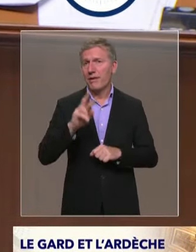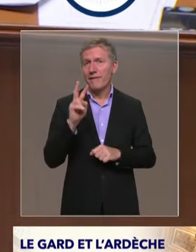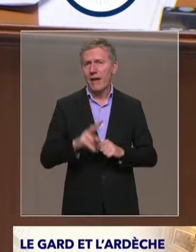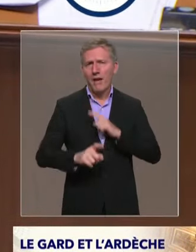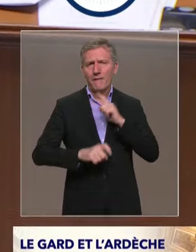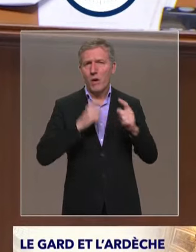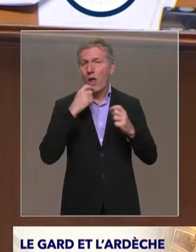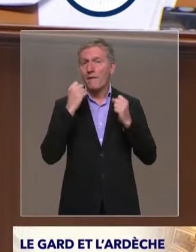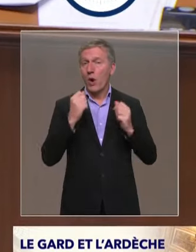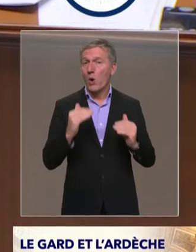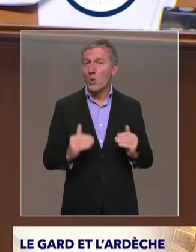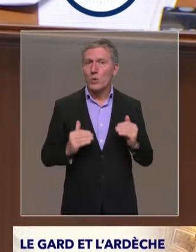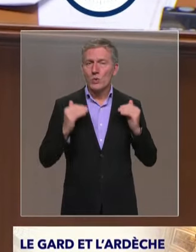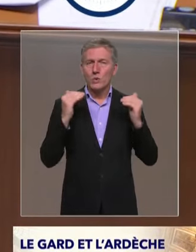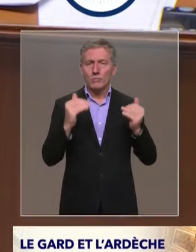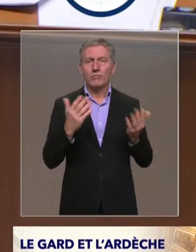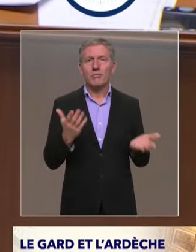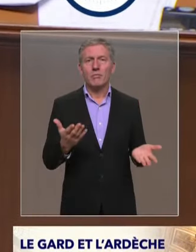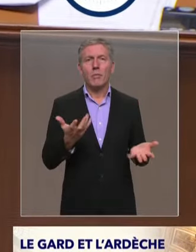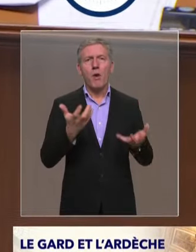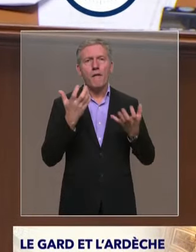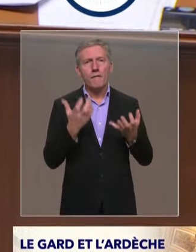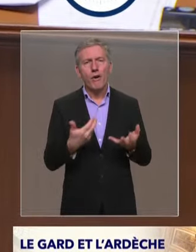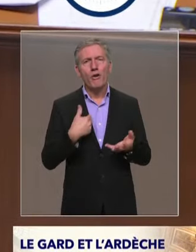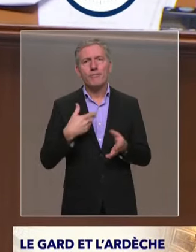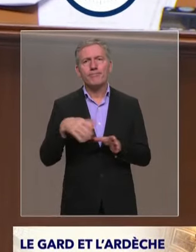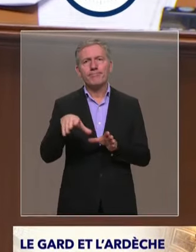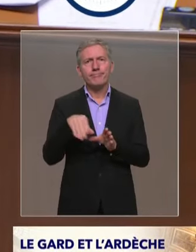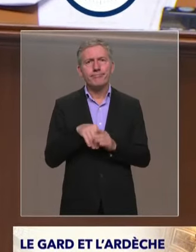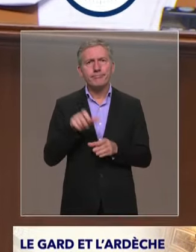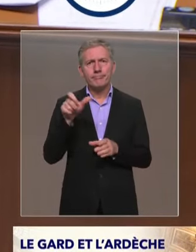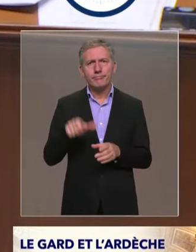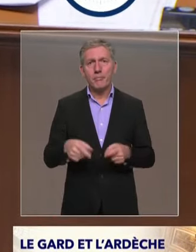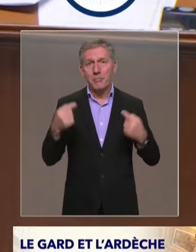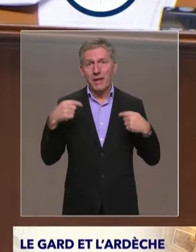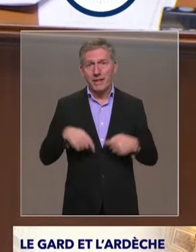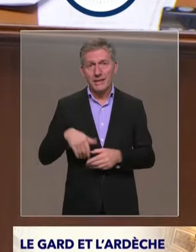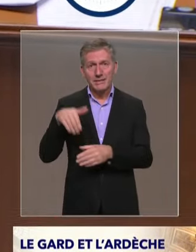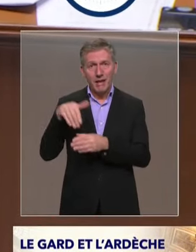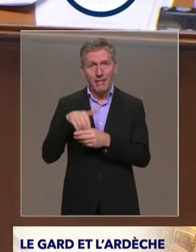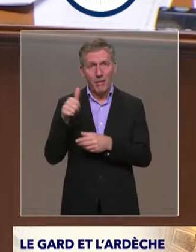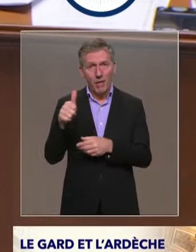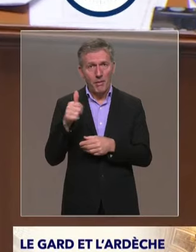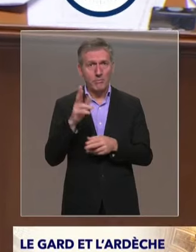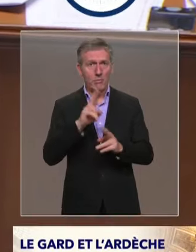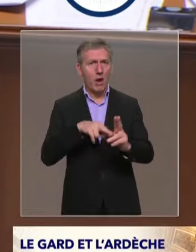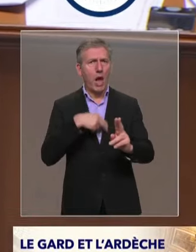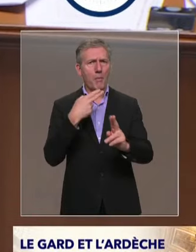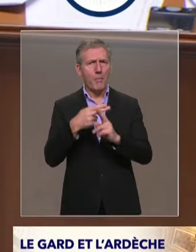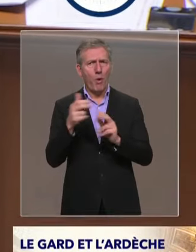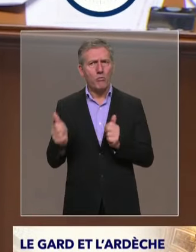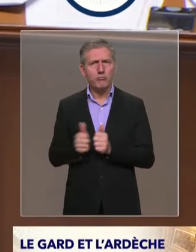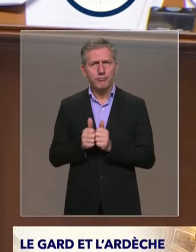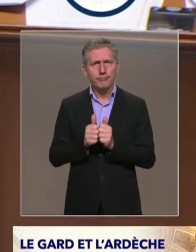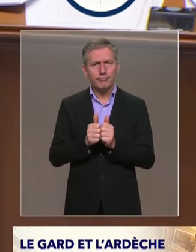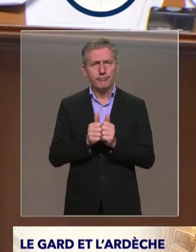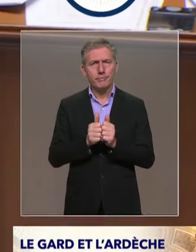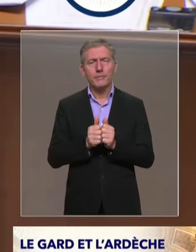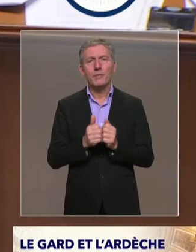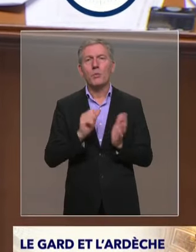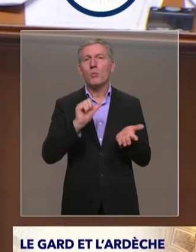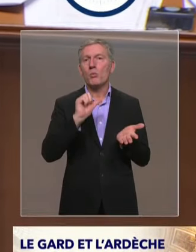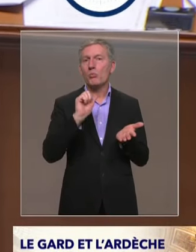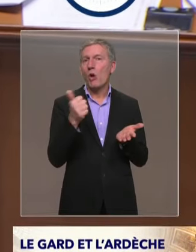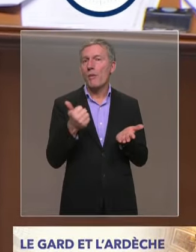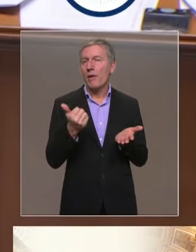violence. Je voudrais associer Gérald Darmanin, le ministre de l'Intérieur, à la réponse que je vous fais.